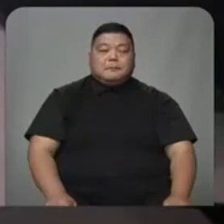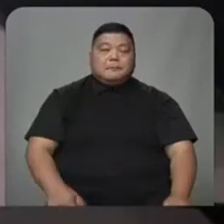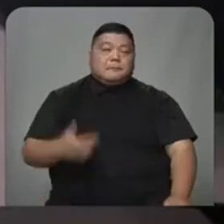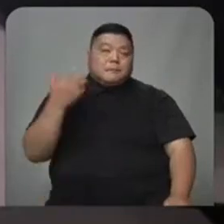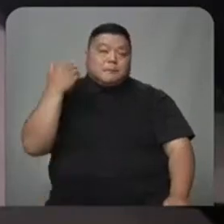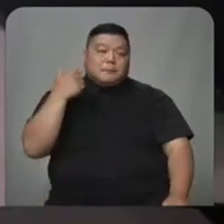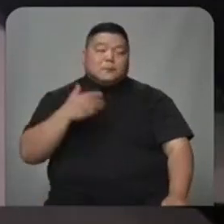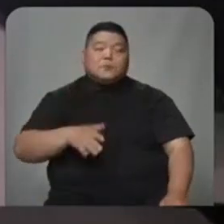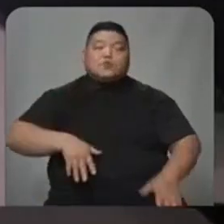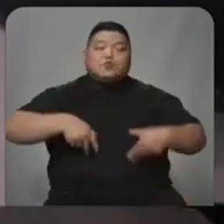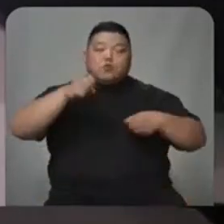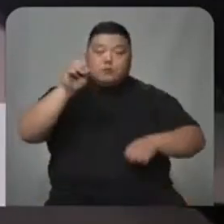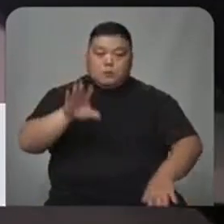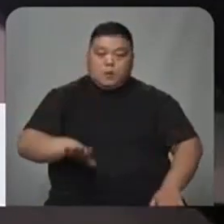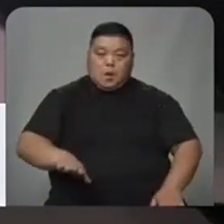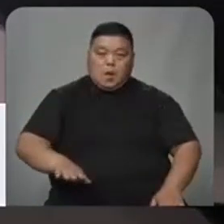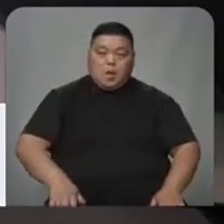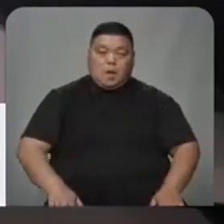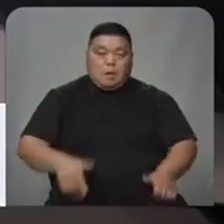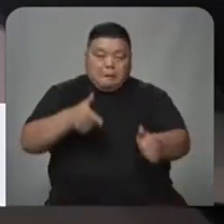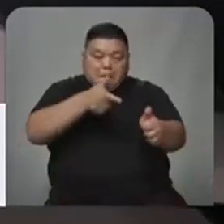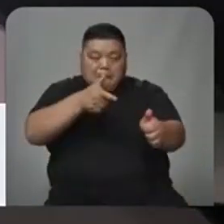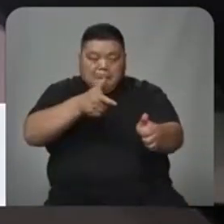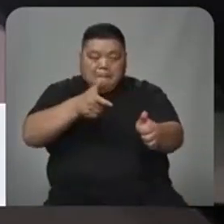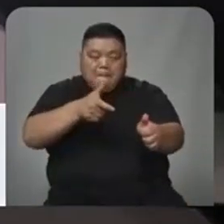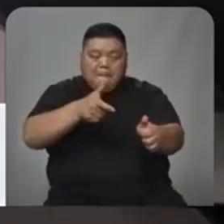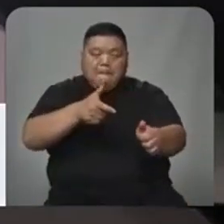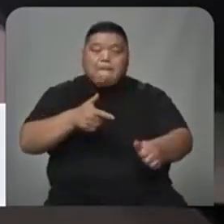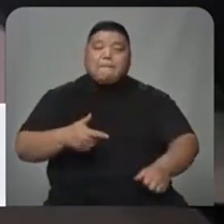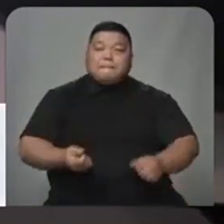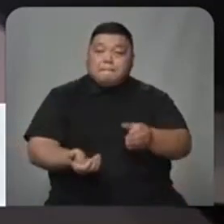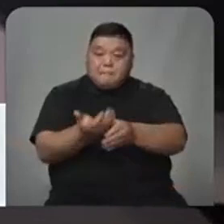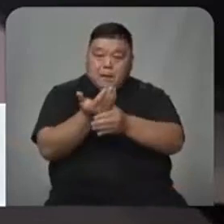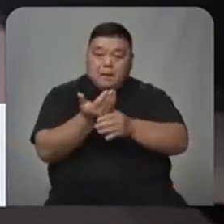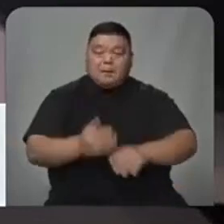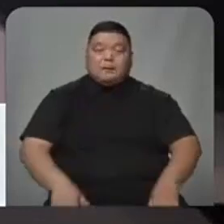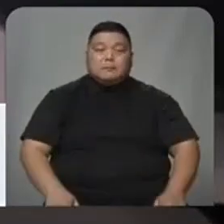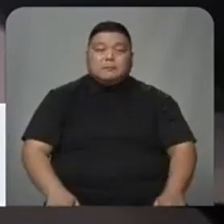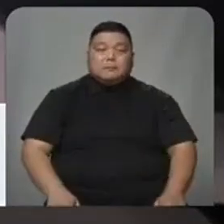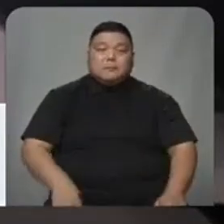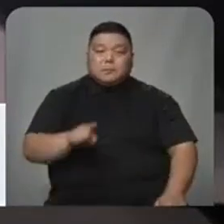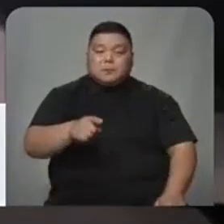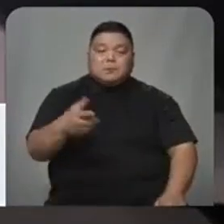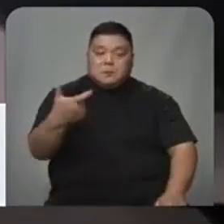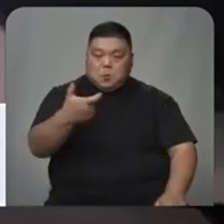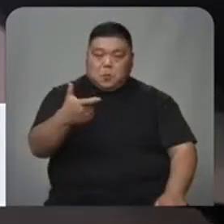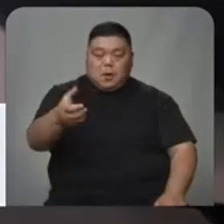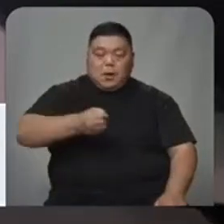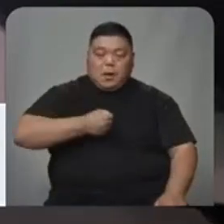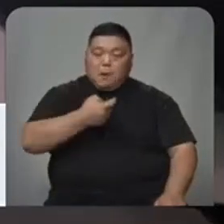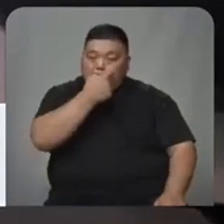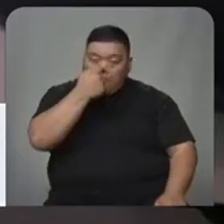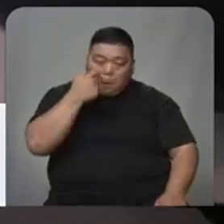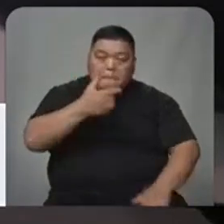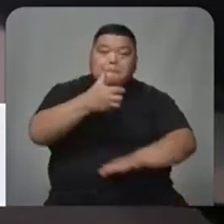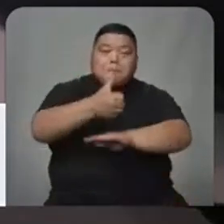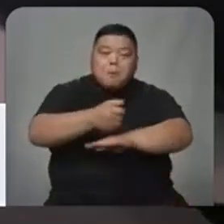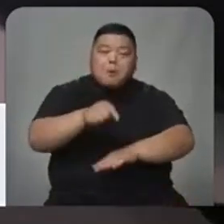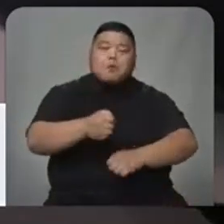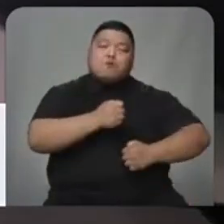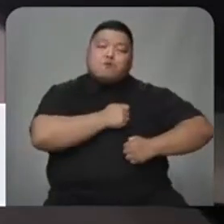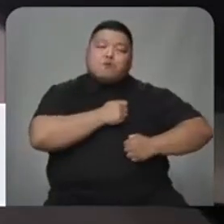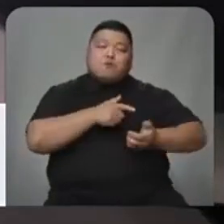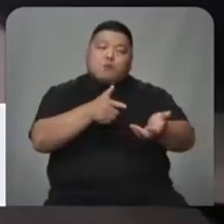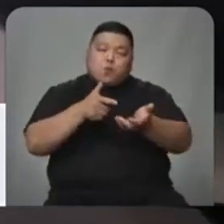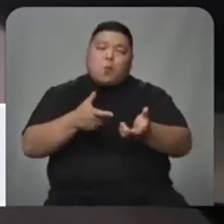얼마 전 춘천에서 총기를 이용한 살인 미수 사건이 발생했습니다 정부 기관의 감정 결과 범행에 사용된 총기가